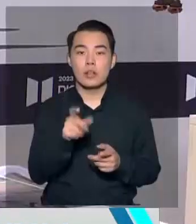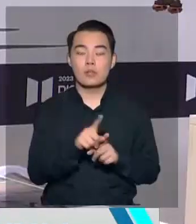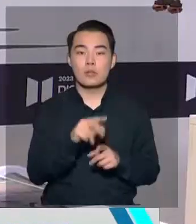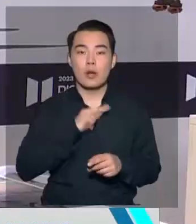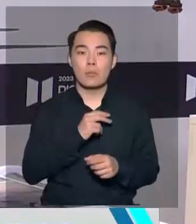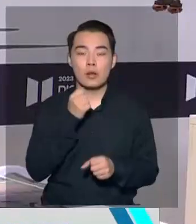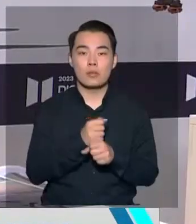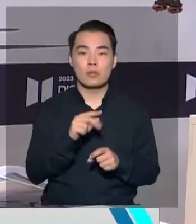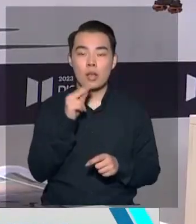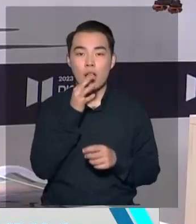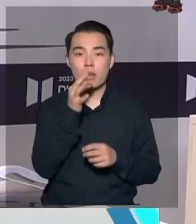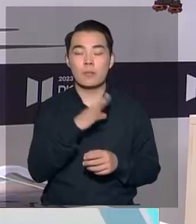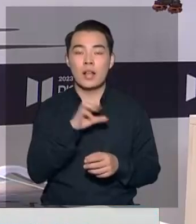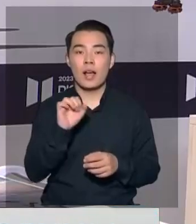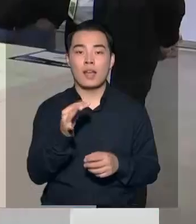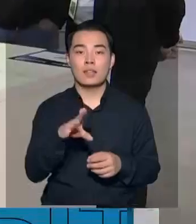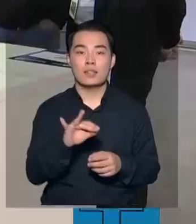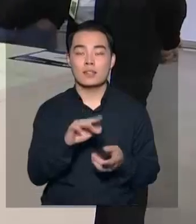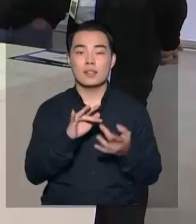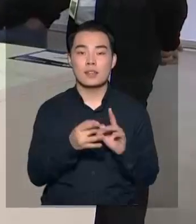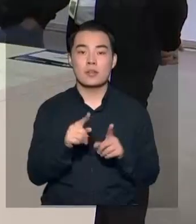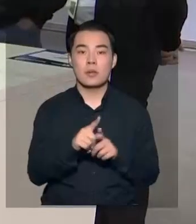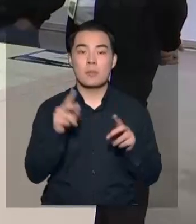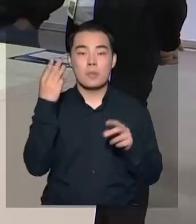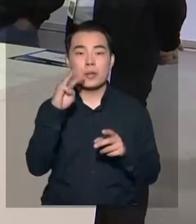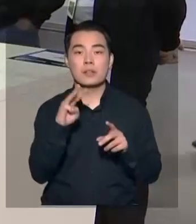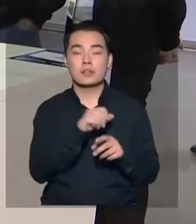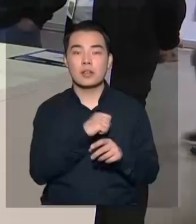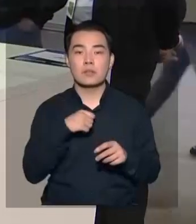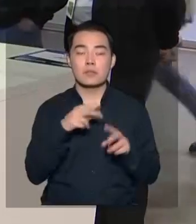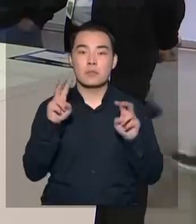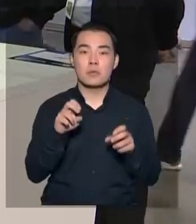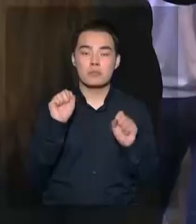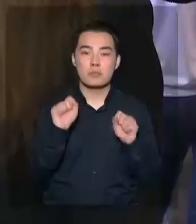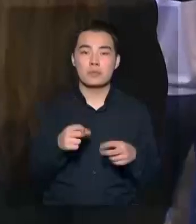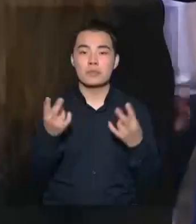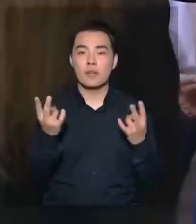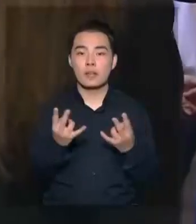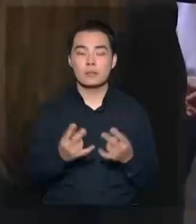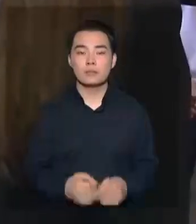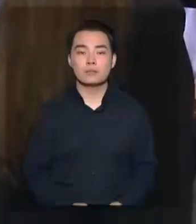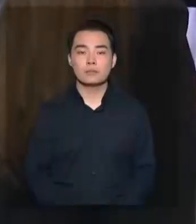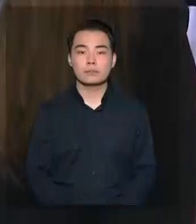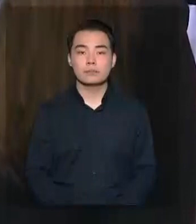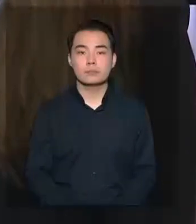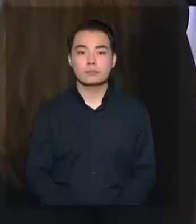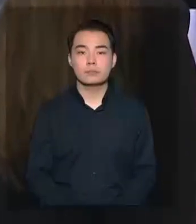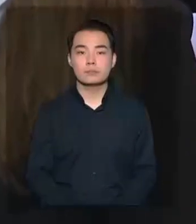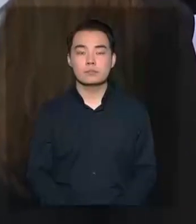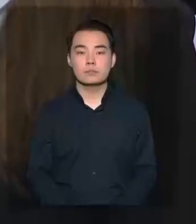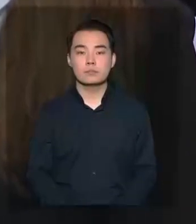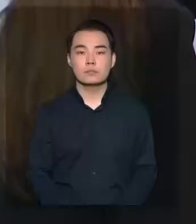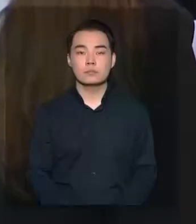бүгінгі форумда. Сондықтан IT саласы брендте, трендте болуы тиіс. Әнуар Карбозов, Ерік Керімқұлов,